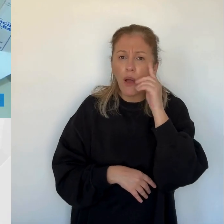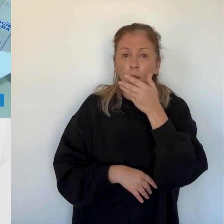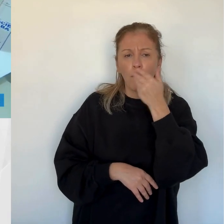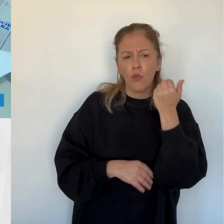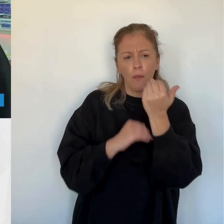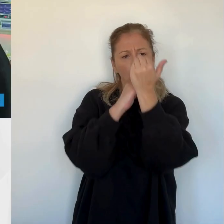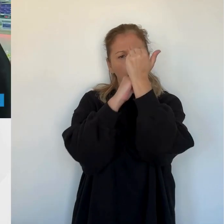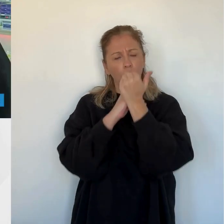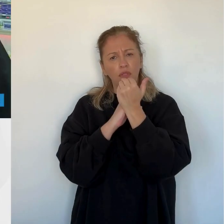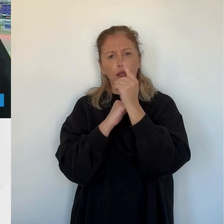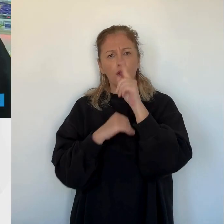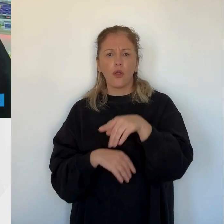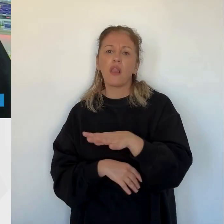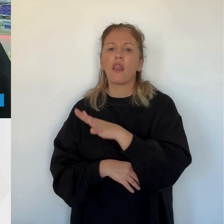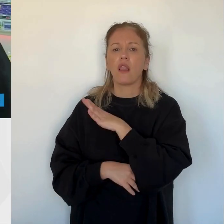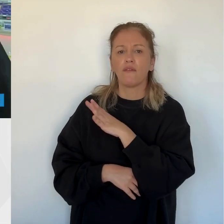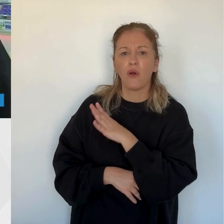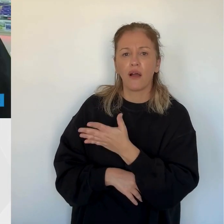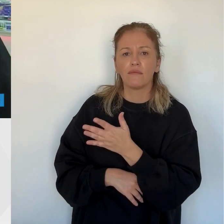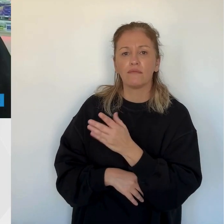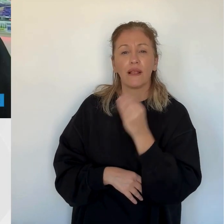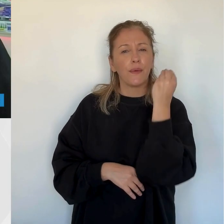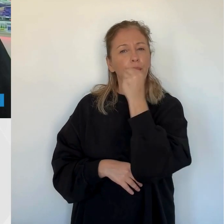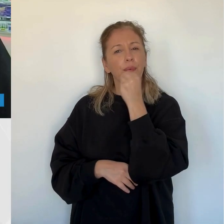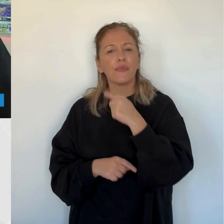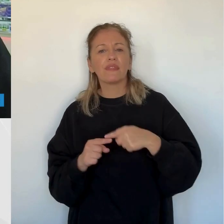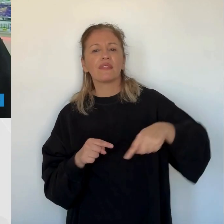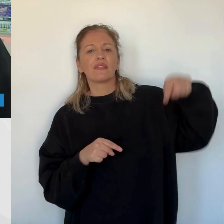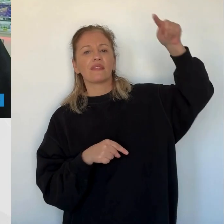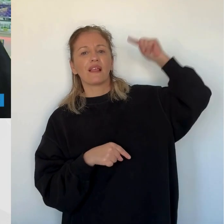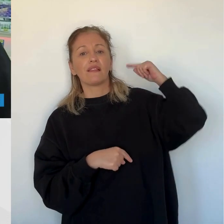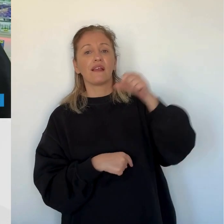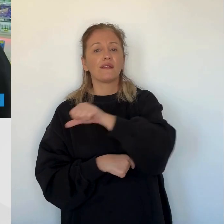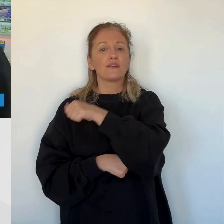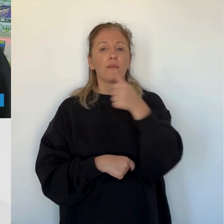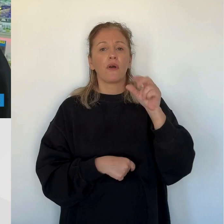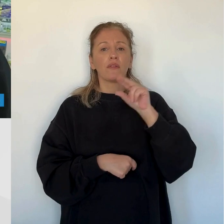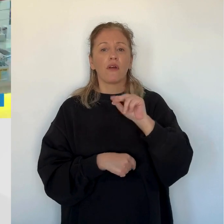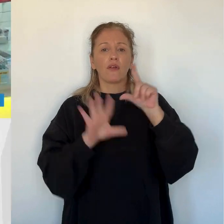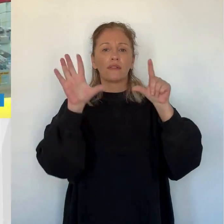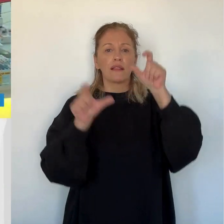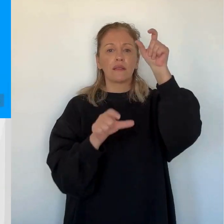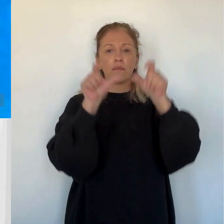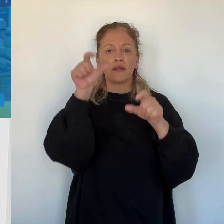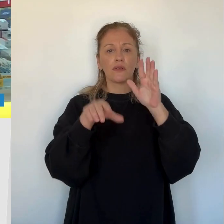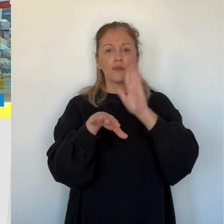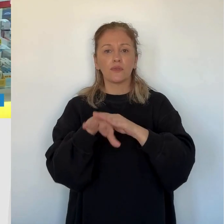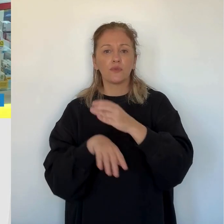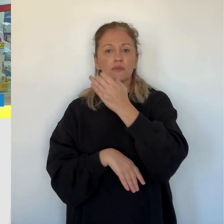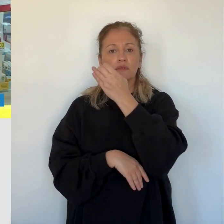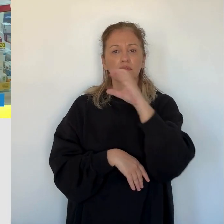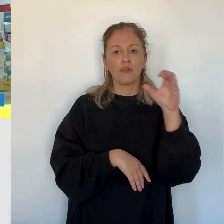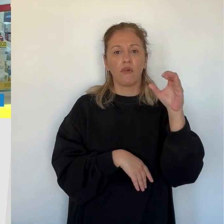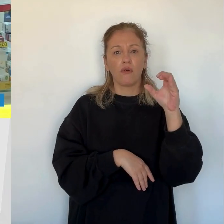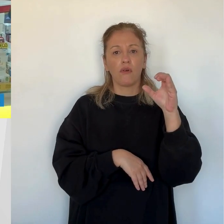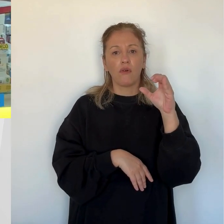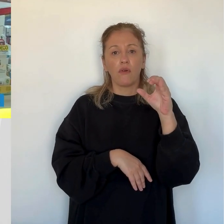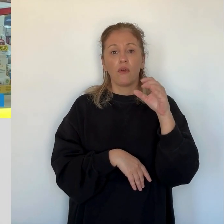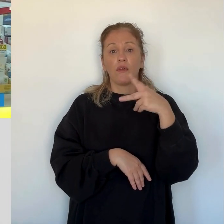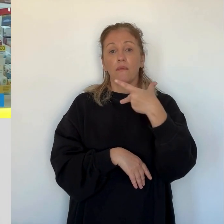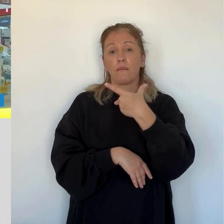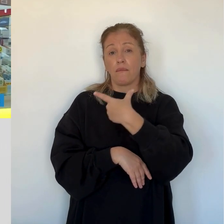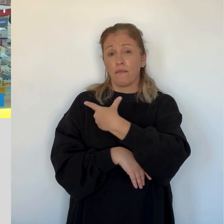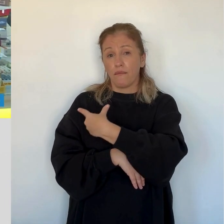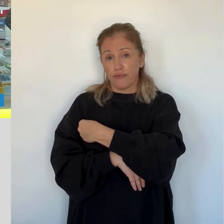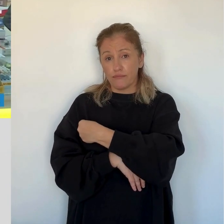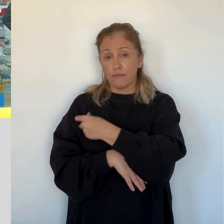pour la grippe. Pourquoi ? Parce qu'il vaut mieux se protéger que de l'avoir. L'hiver dernier en Corse,